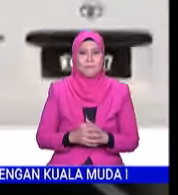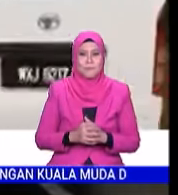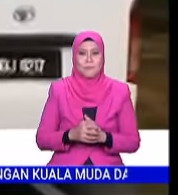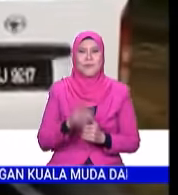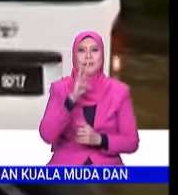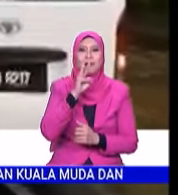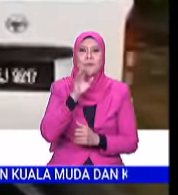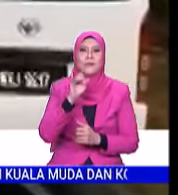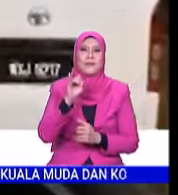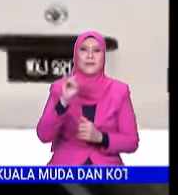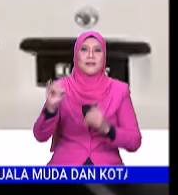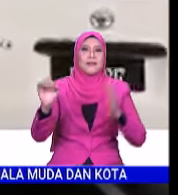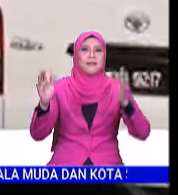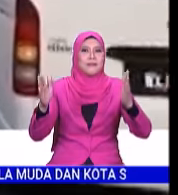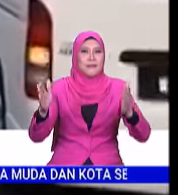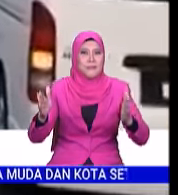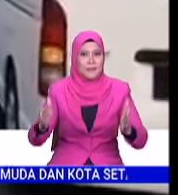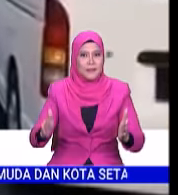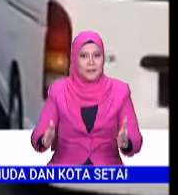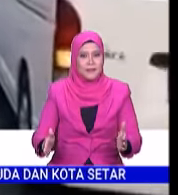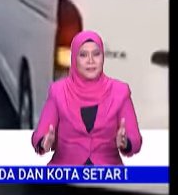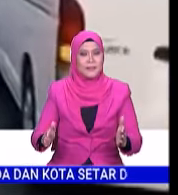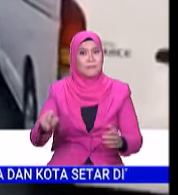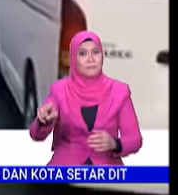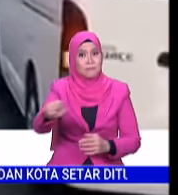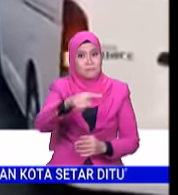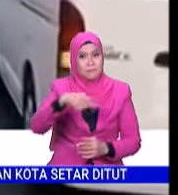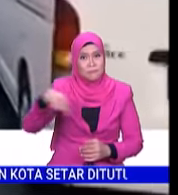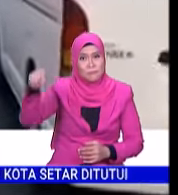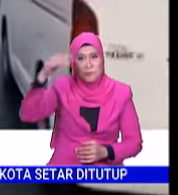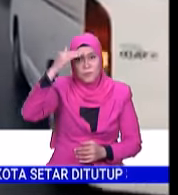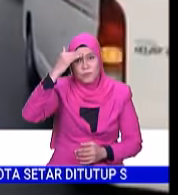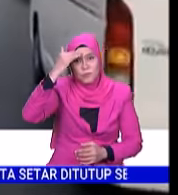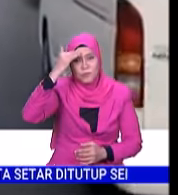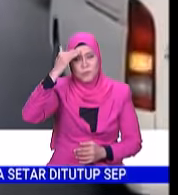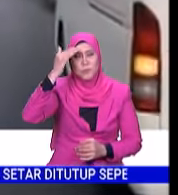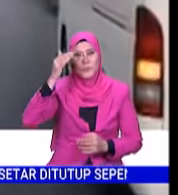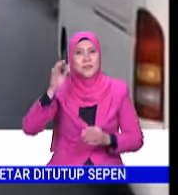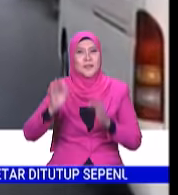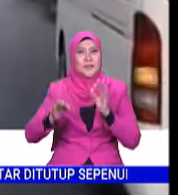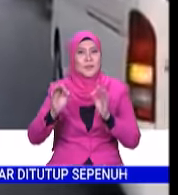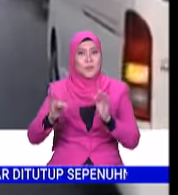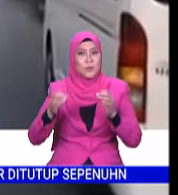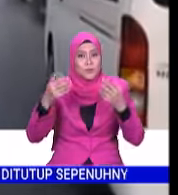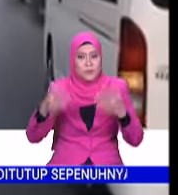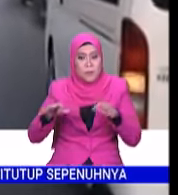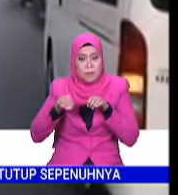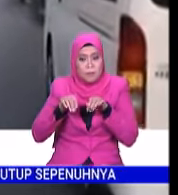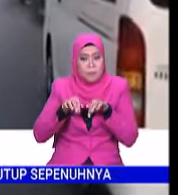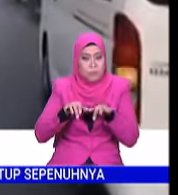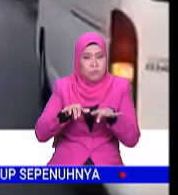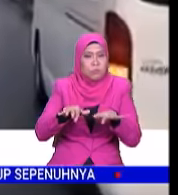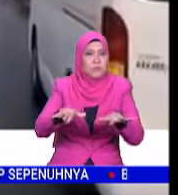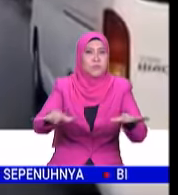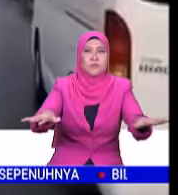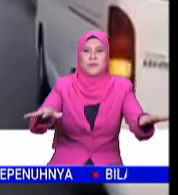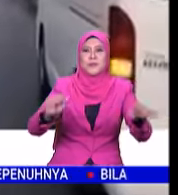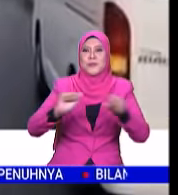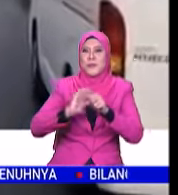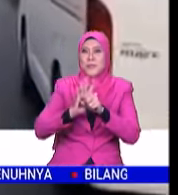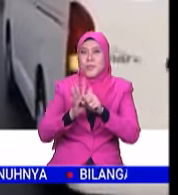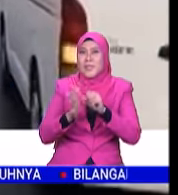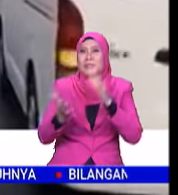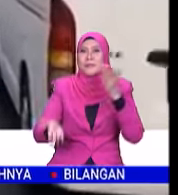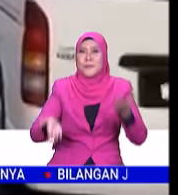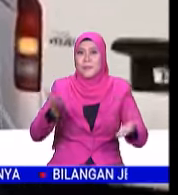Wahai insan, ketahuilah apabila dia sudah menjangkiti kamu, kemungkinan